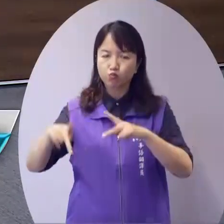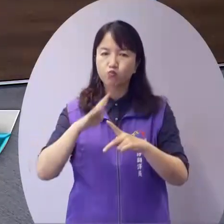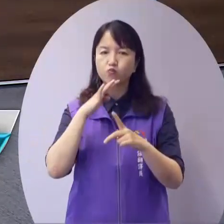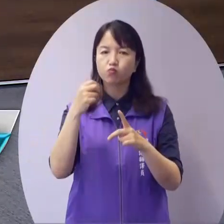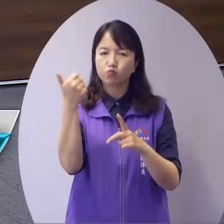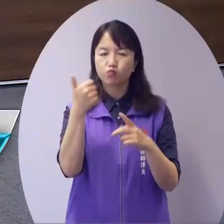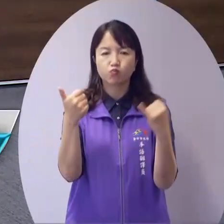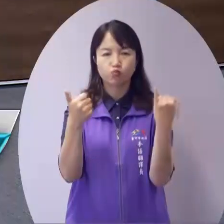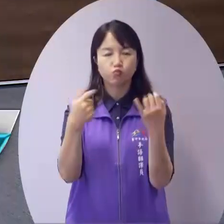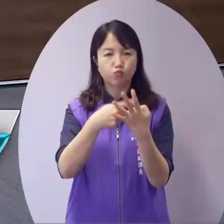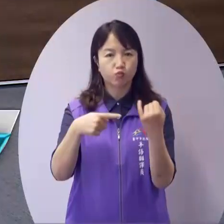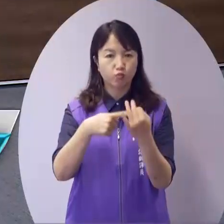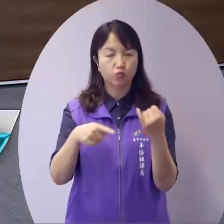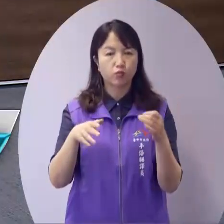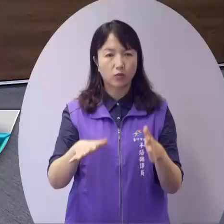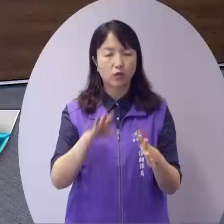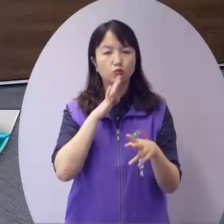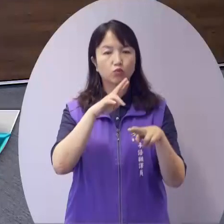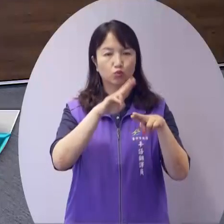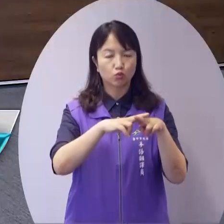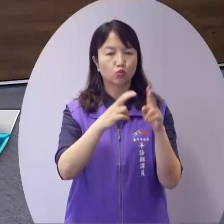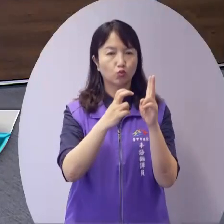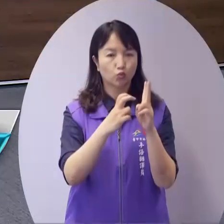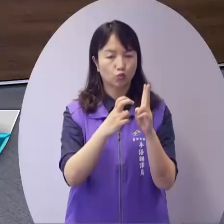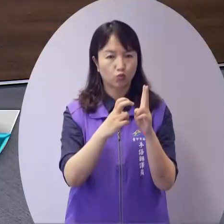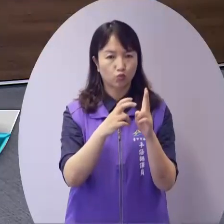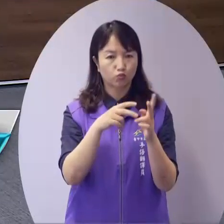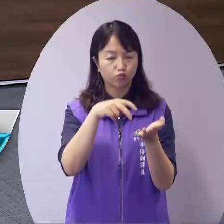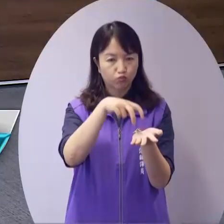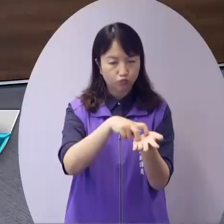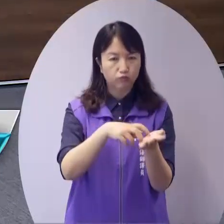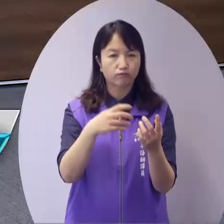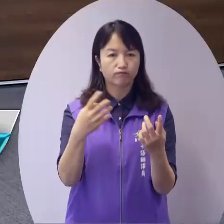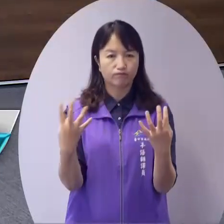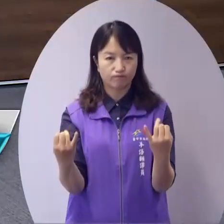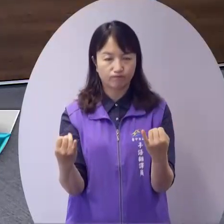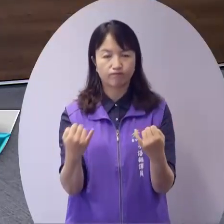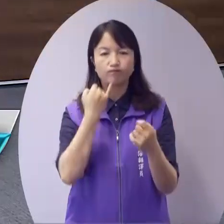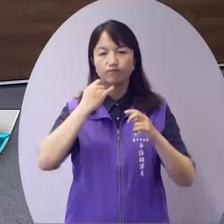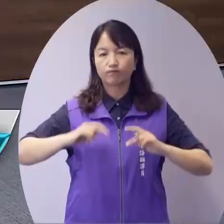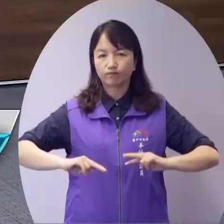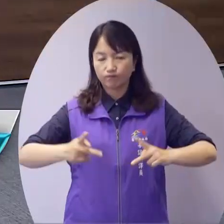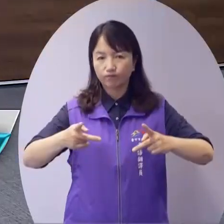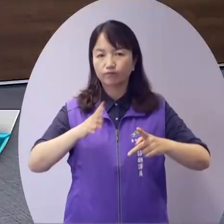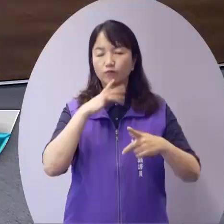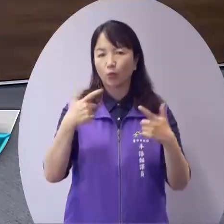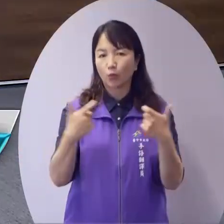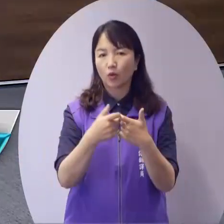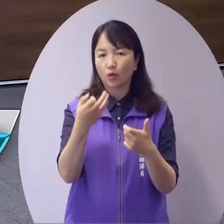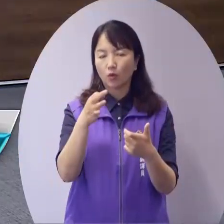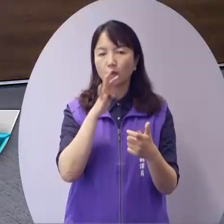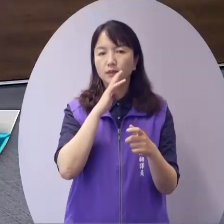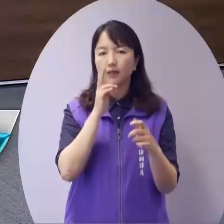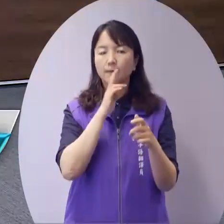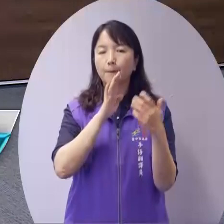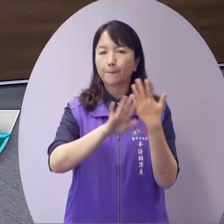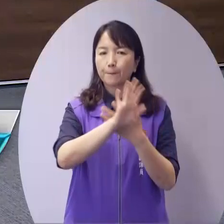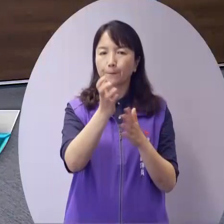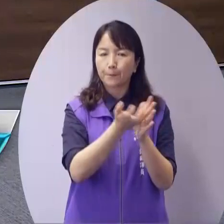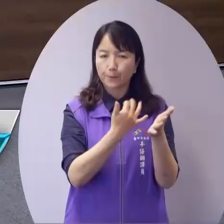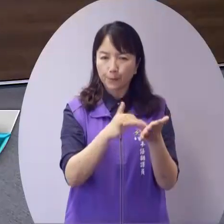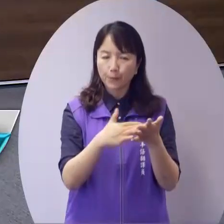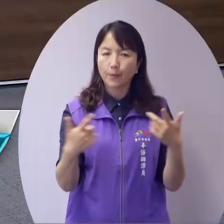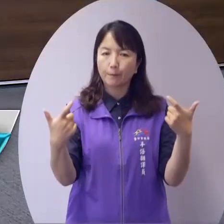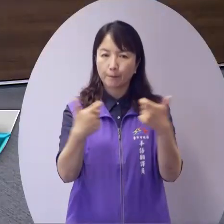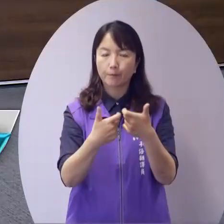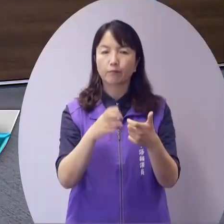厕间比，还有就是坐蹲比能做一个改善，那相关的标语款我们会由相关的配合款，我们由其他的标语款来配合